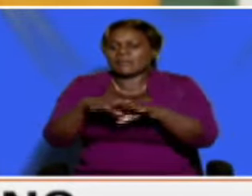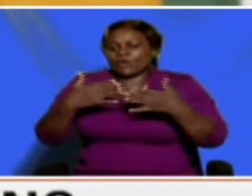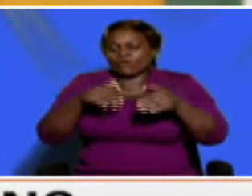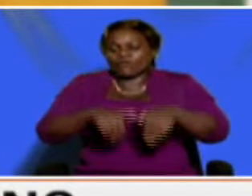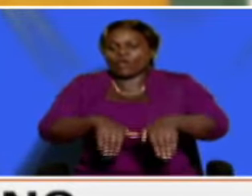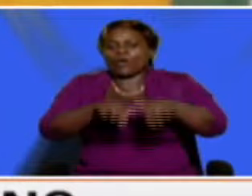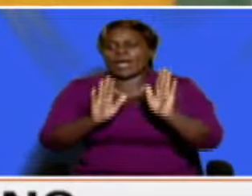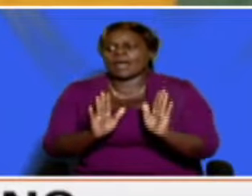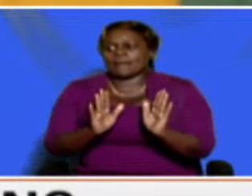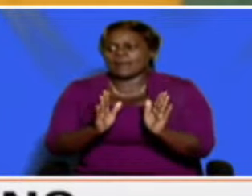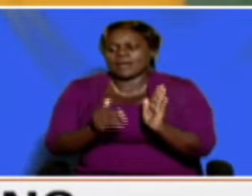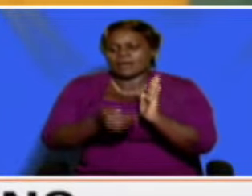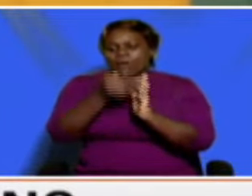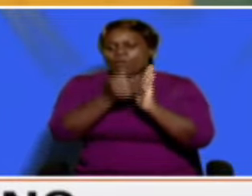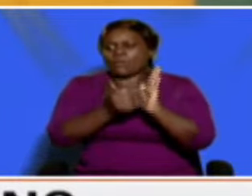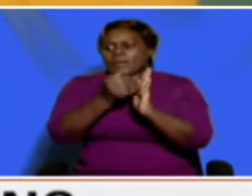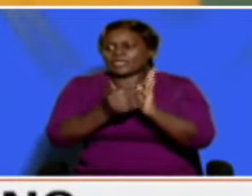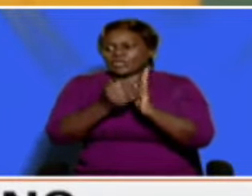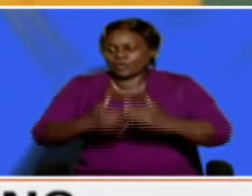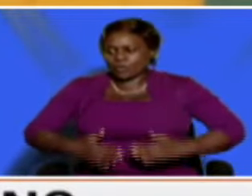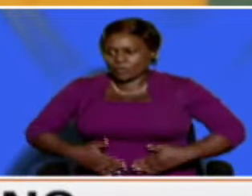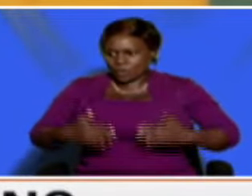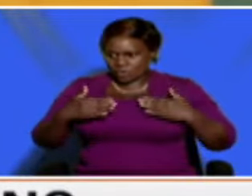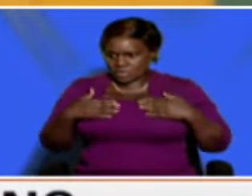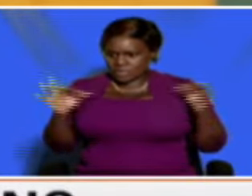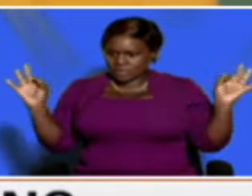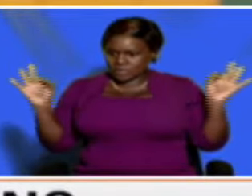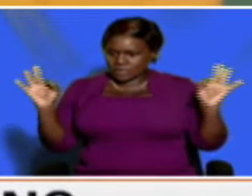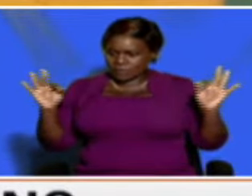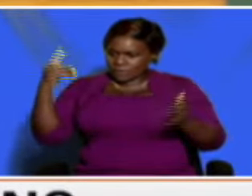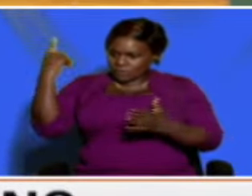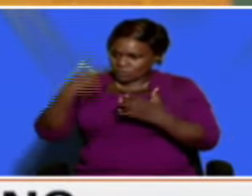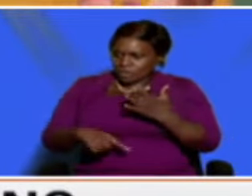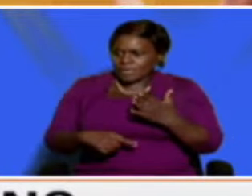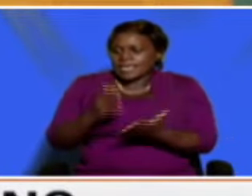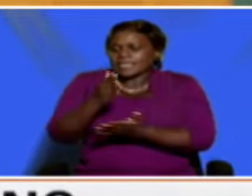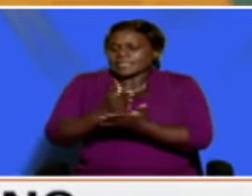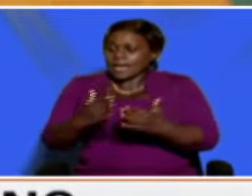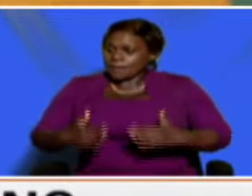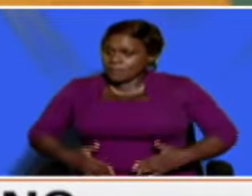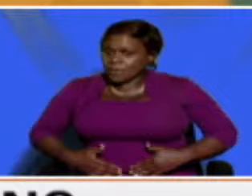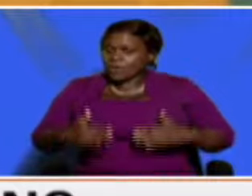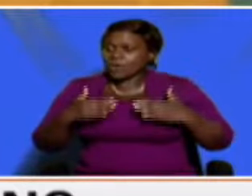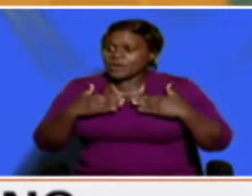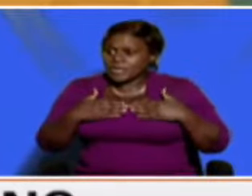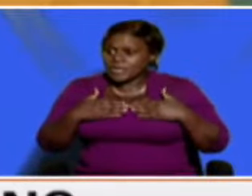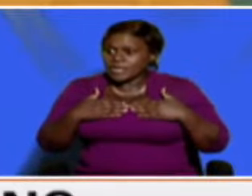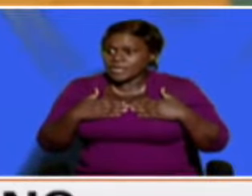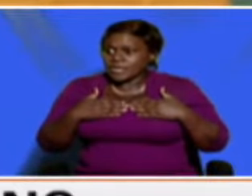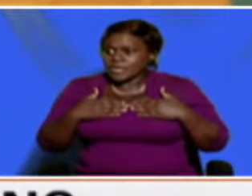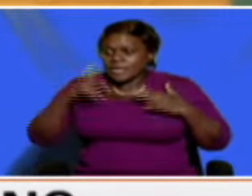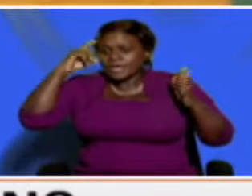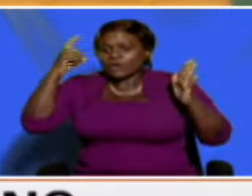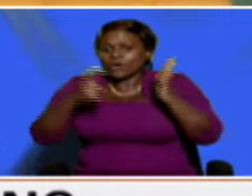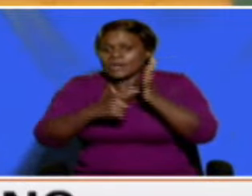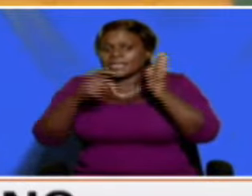kufuatilia shughuli ya upasuaji wa mili. La kusajabisha hata zaidi ni kuwa kuna baadhi ya mili ambayo bado